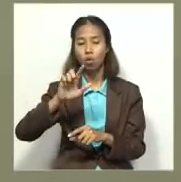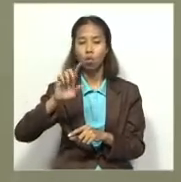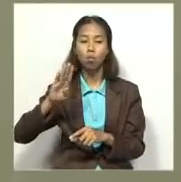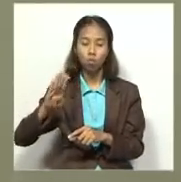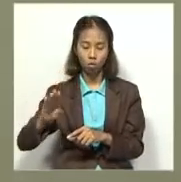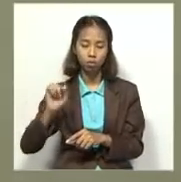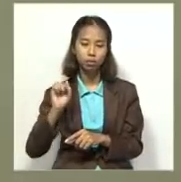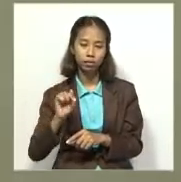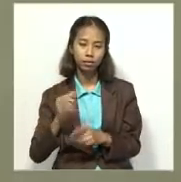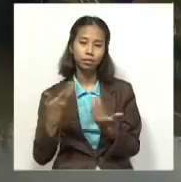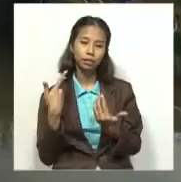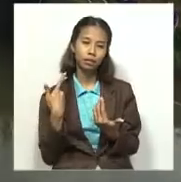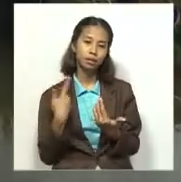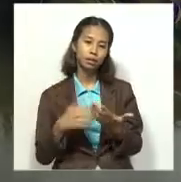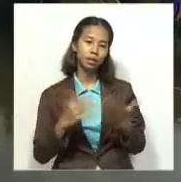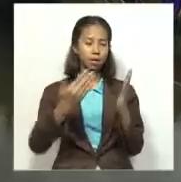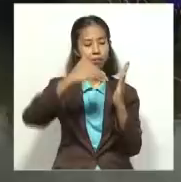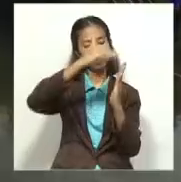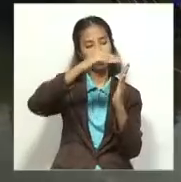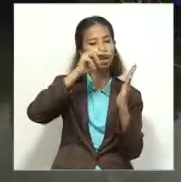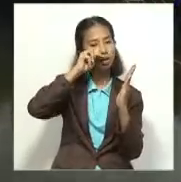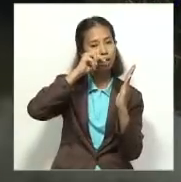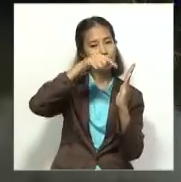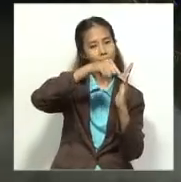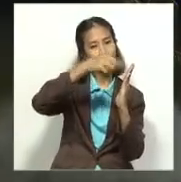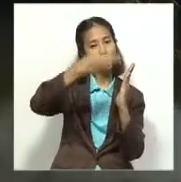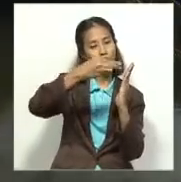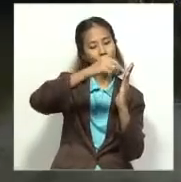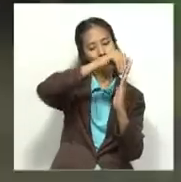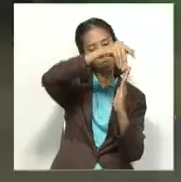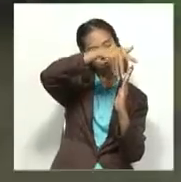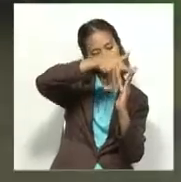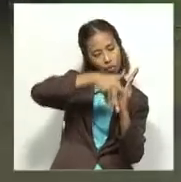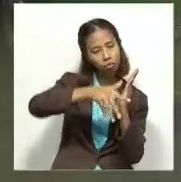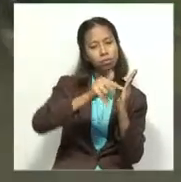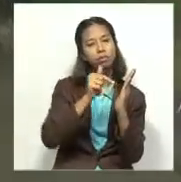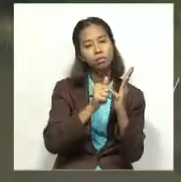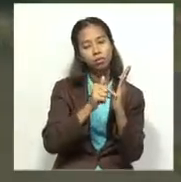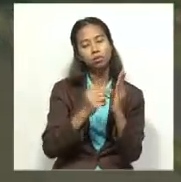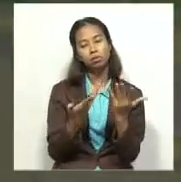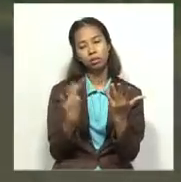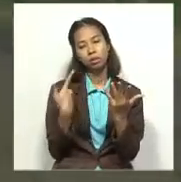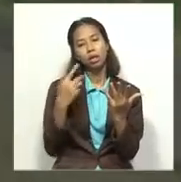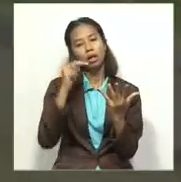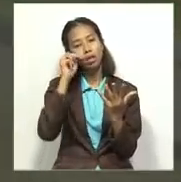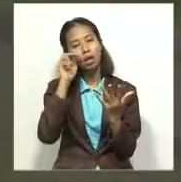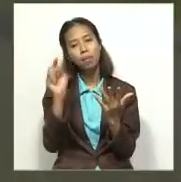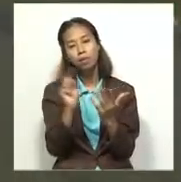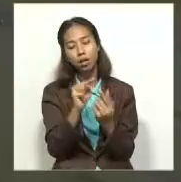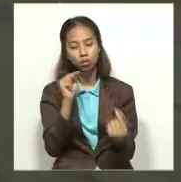อวินาทีประกอบกับมีน้ำเหนือจากจังหวัดหนองคายไหลลงมาสมทบอีกด้วยนะคะก็เลยทำให้ปริมาณน้